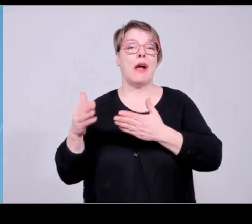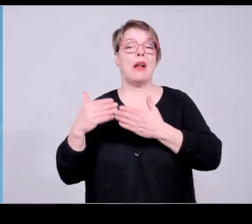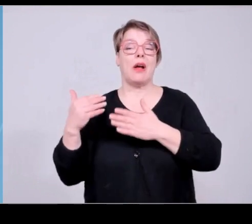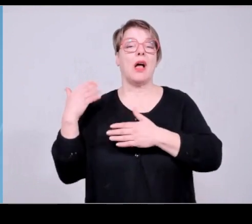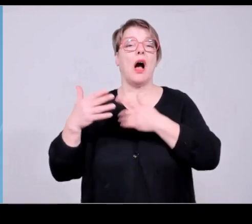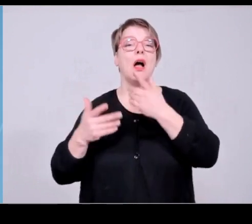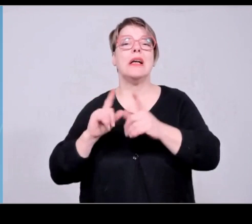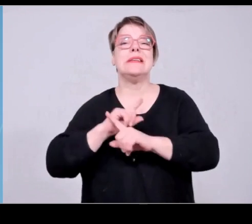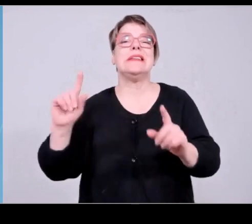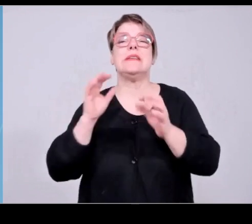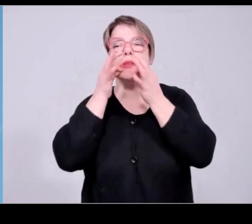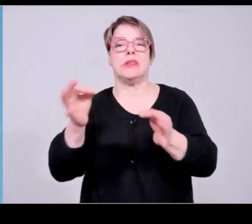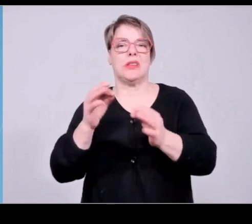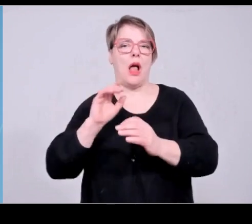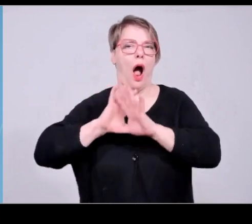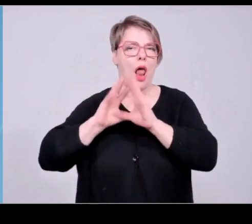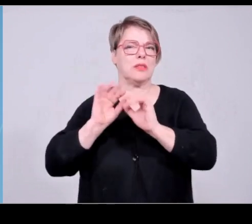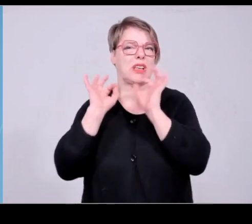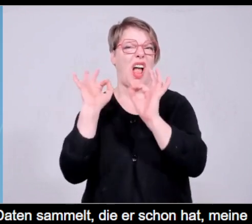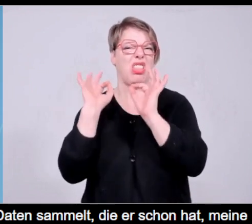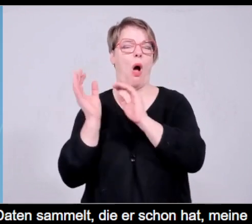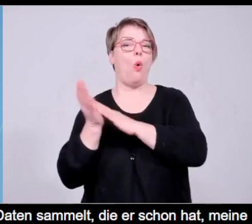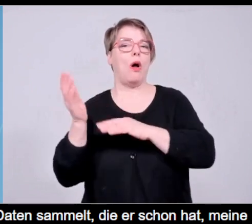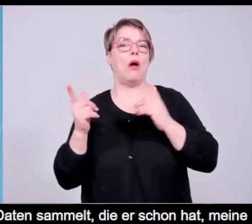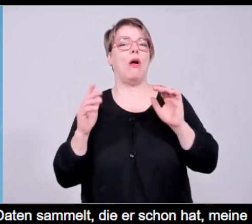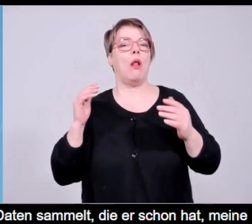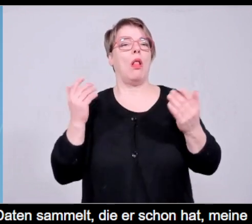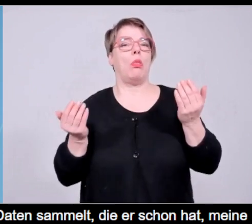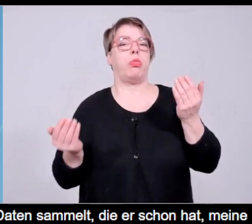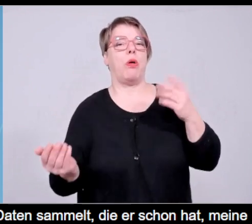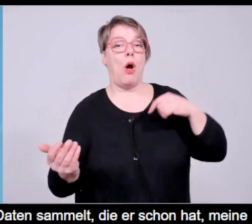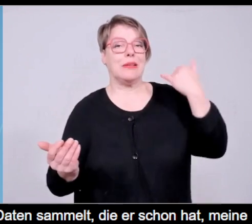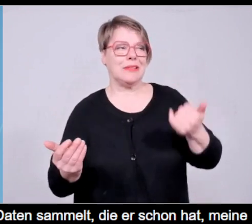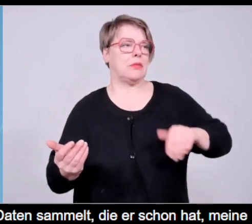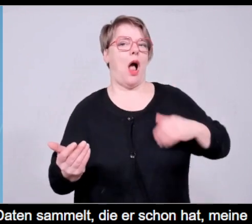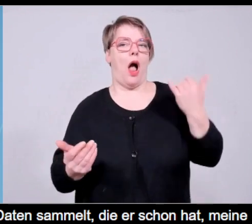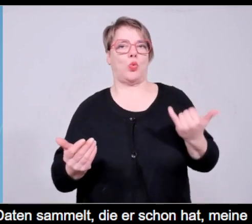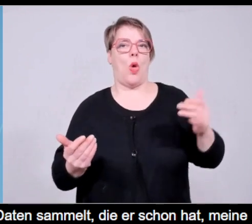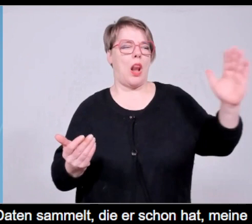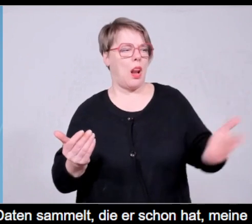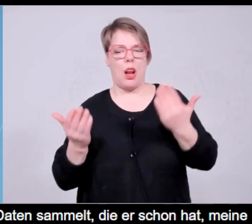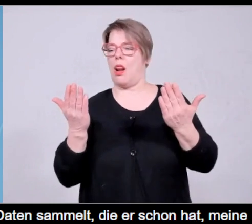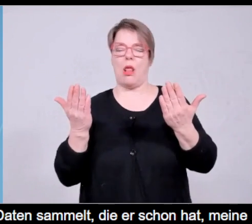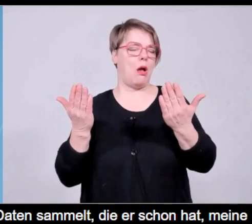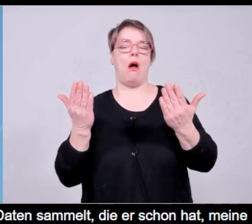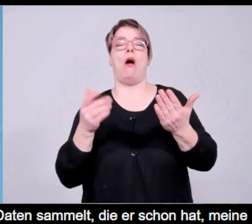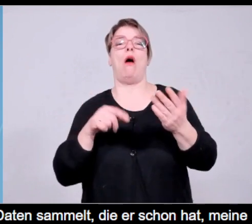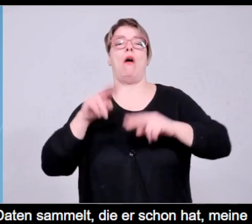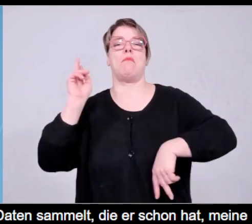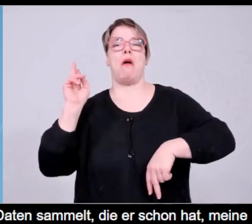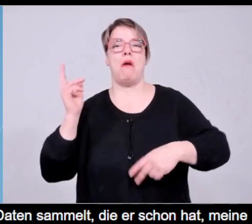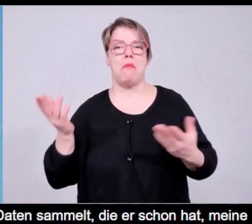Grundstücke in wirtschaftlichen Einheiten ist ebenso nicht bekannt, weil eine wirtschaftliche Einheit nicht mit der